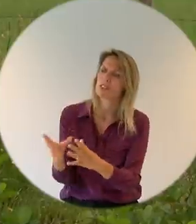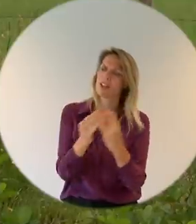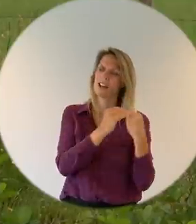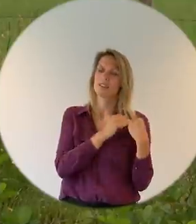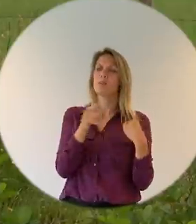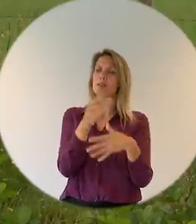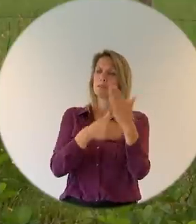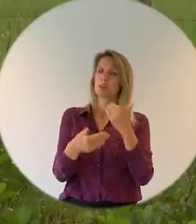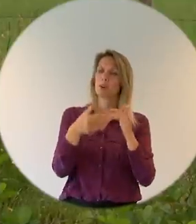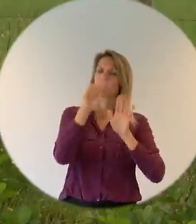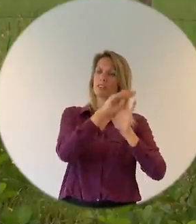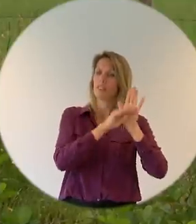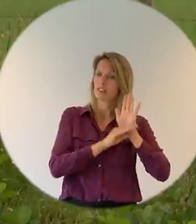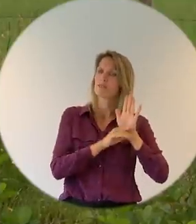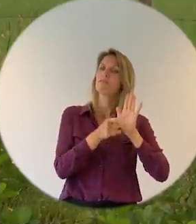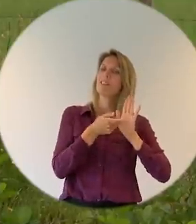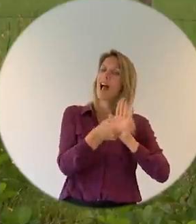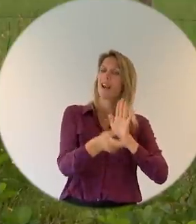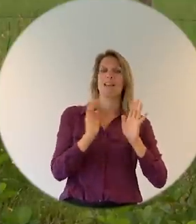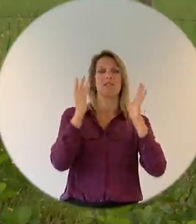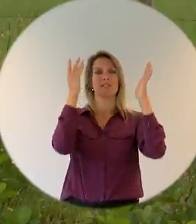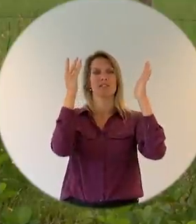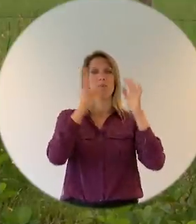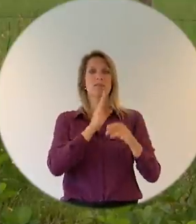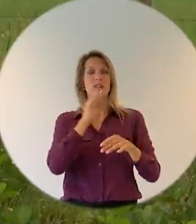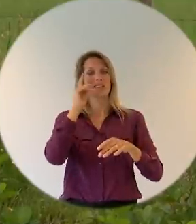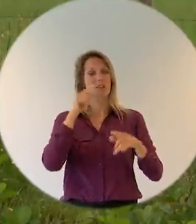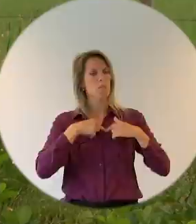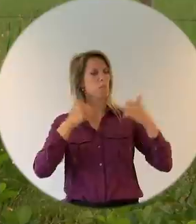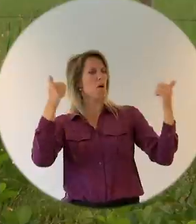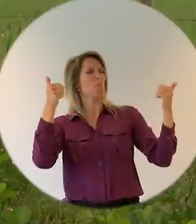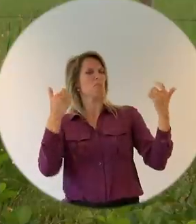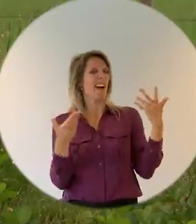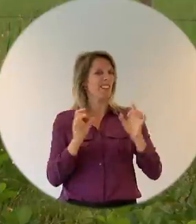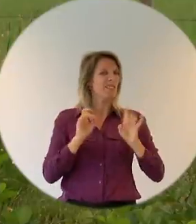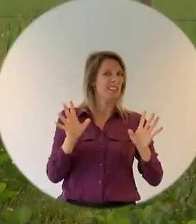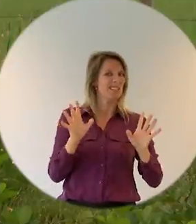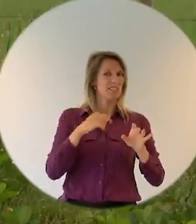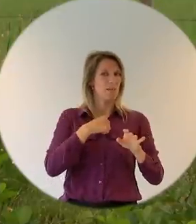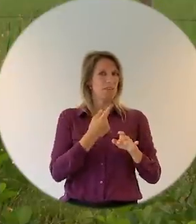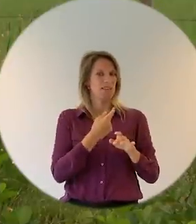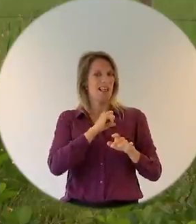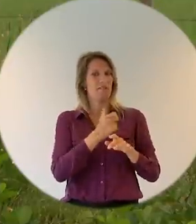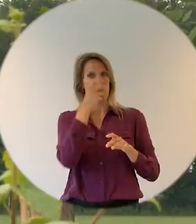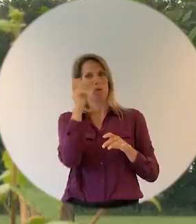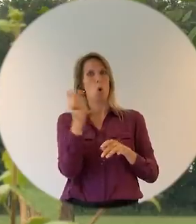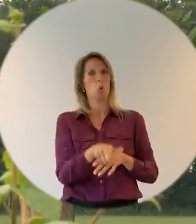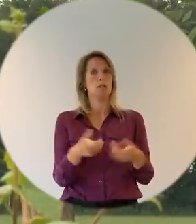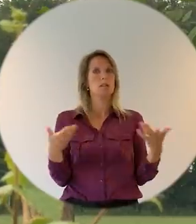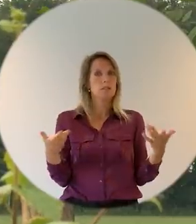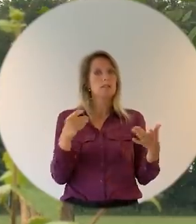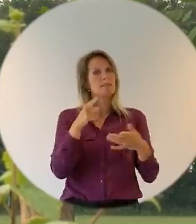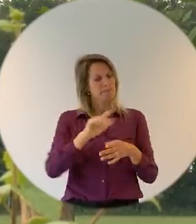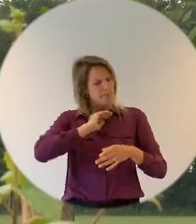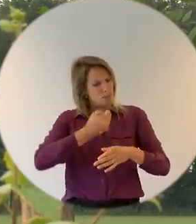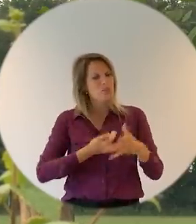na. Wie denkt dat hij iets is terwijl hij niets is, bedriegt zichzelf. Laat iedereen zijn eigen daden toetsen, dan heeft